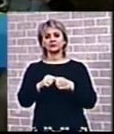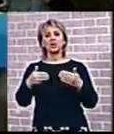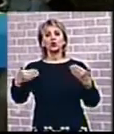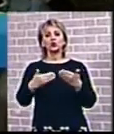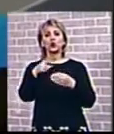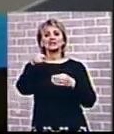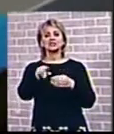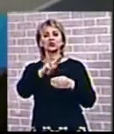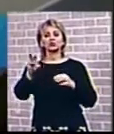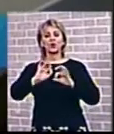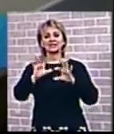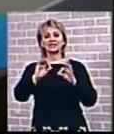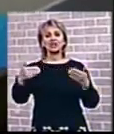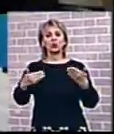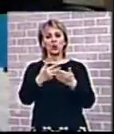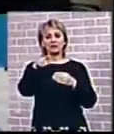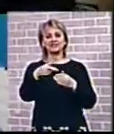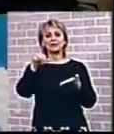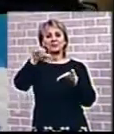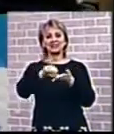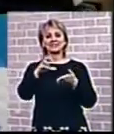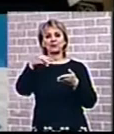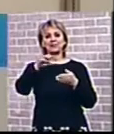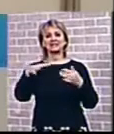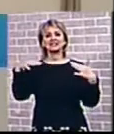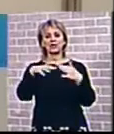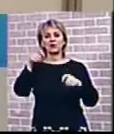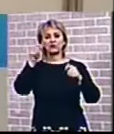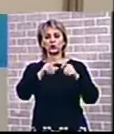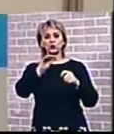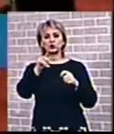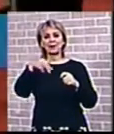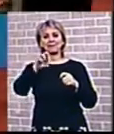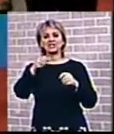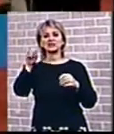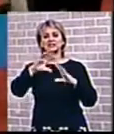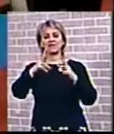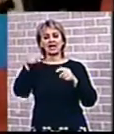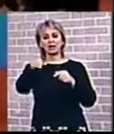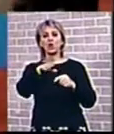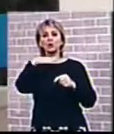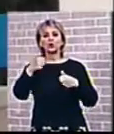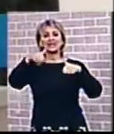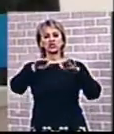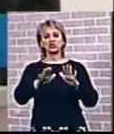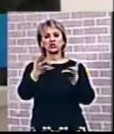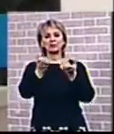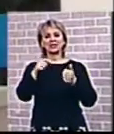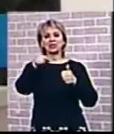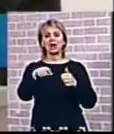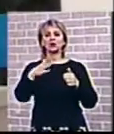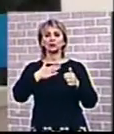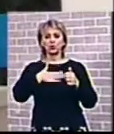Новости о тех, кто рассказывает новости. Представителей СМИ собрал форум «Южная медиасфера». Многие решения, принимаемые